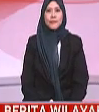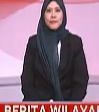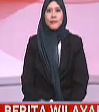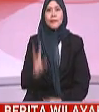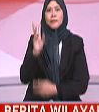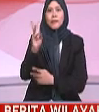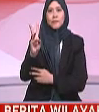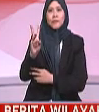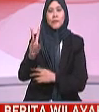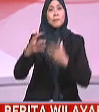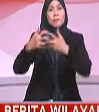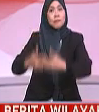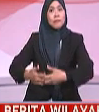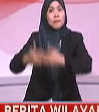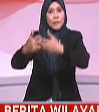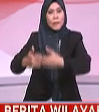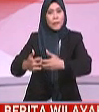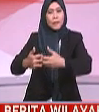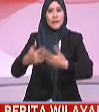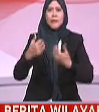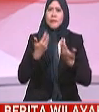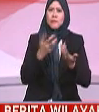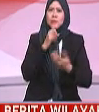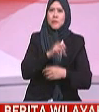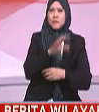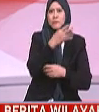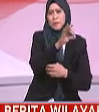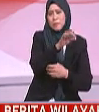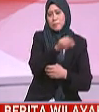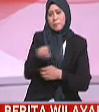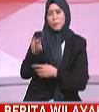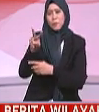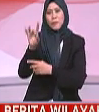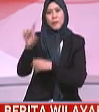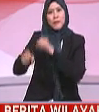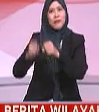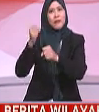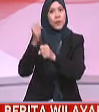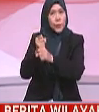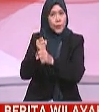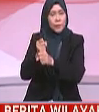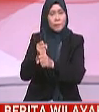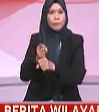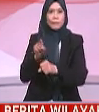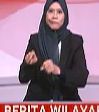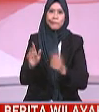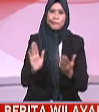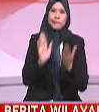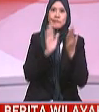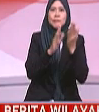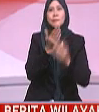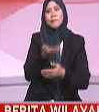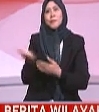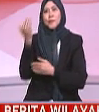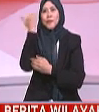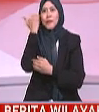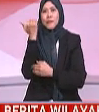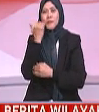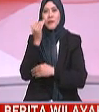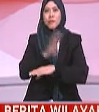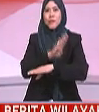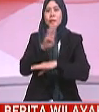6 operator kilang berusia antara 19 hingga 28 tahun dihadapkan ke Mahkamah Magistrate Bukit